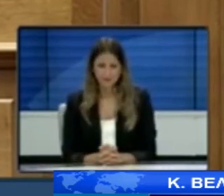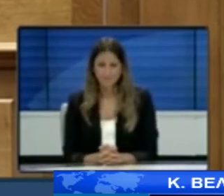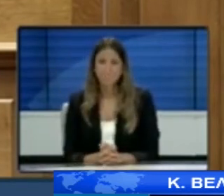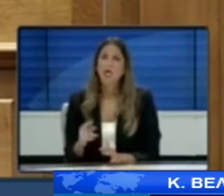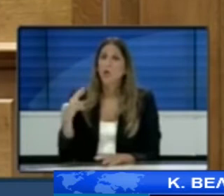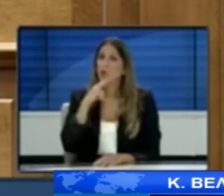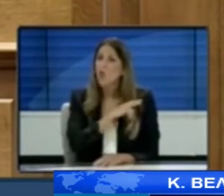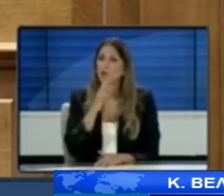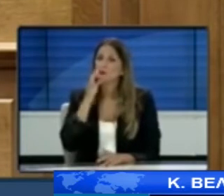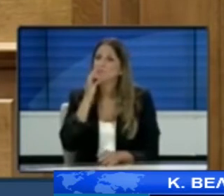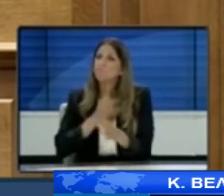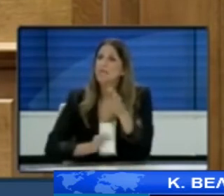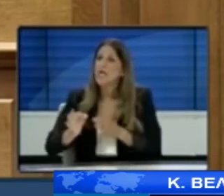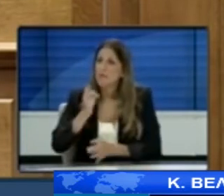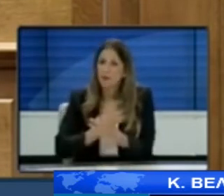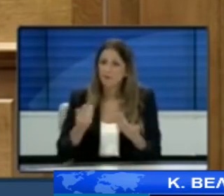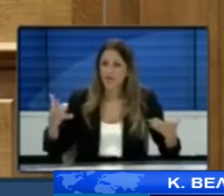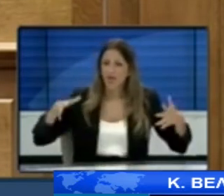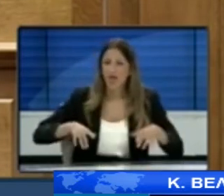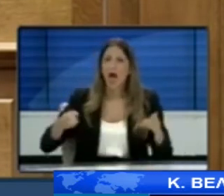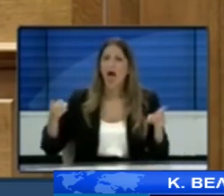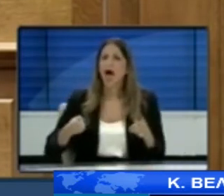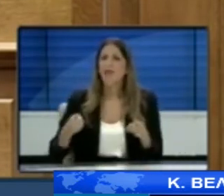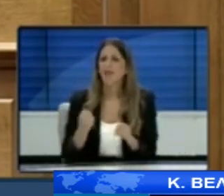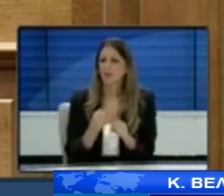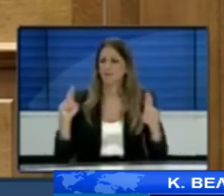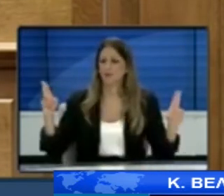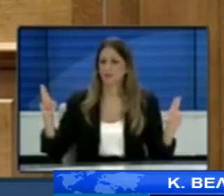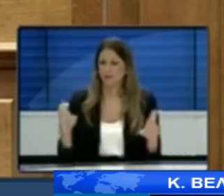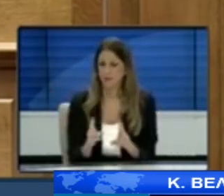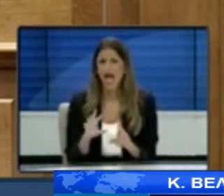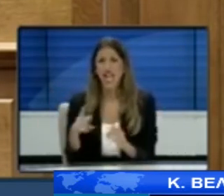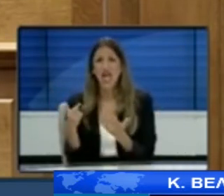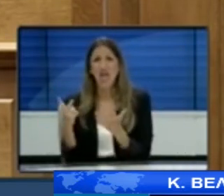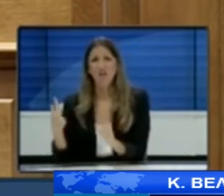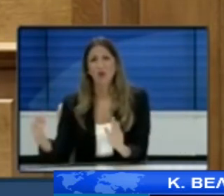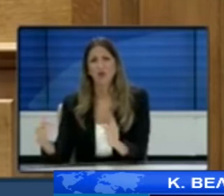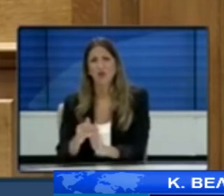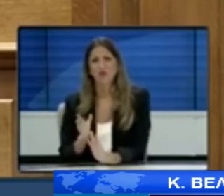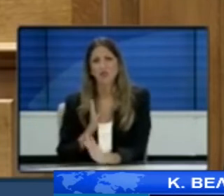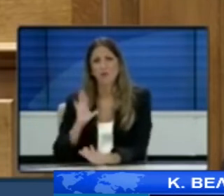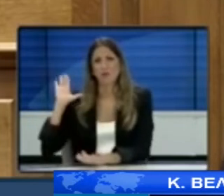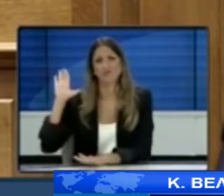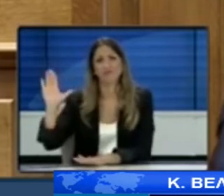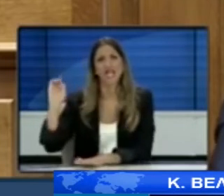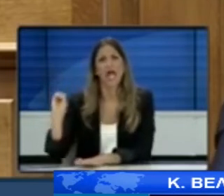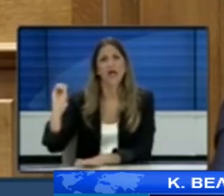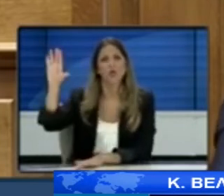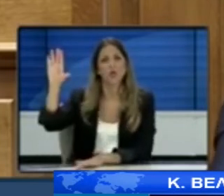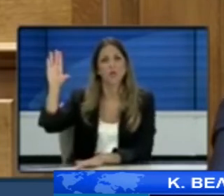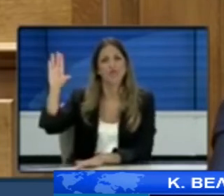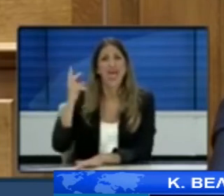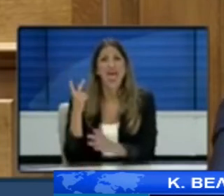Κύριε Πρωθυπουργέ, μείωση της ανεργίας με 700.000 Ελληνόπουλα στο εξωτερικό δεν μπορεί να υπάρχει. Έφυγαν στο